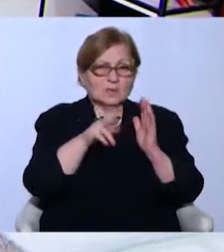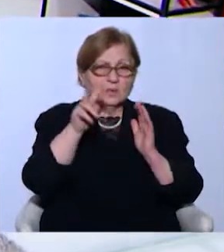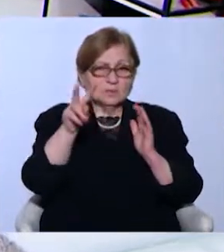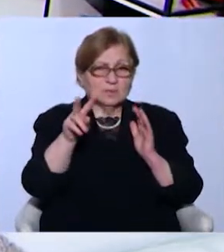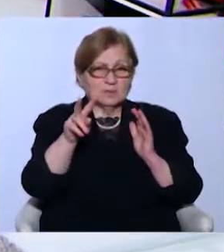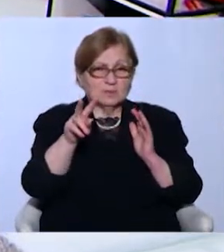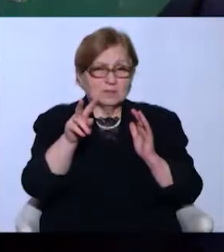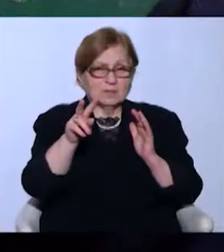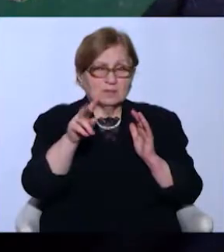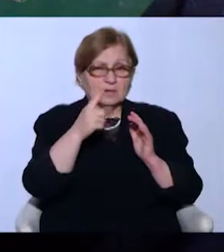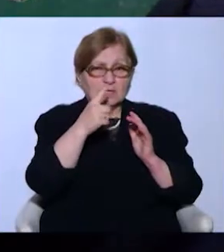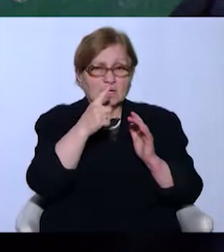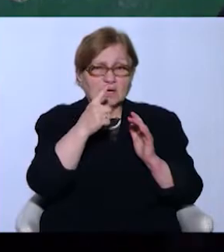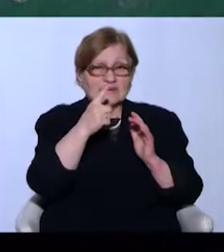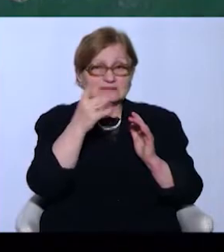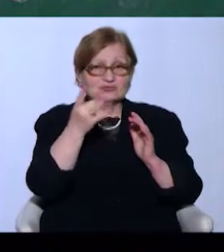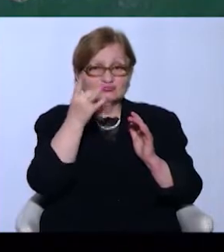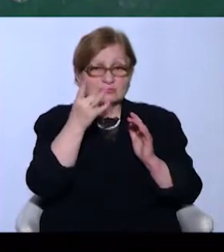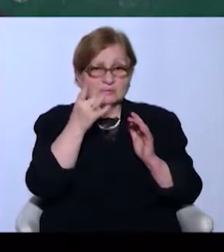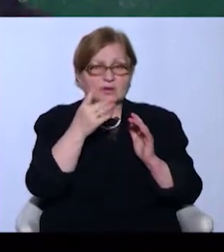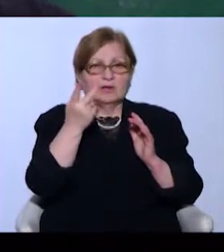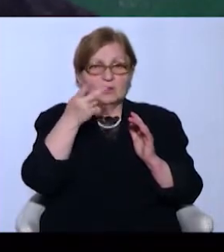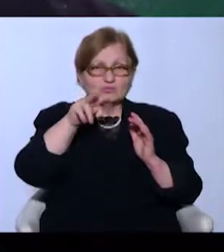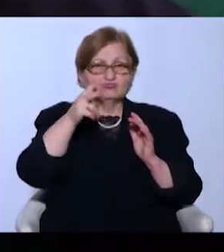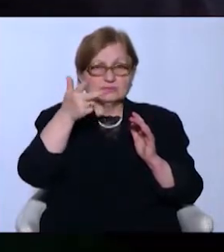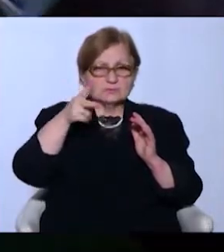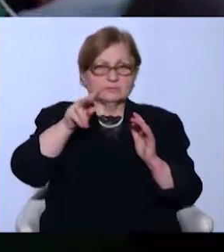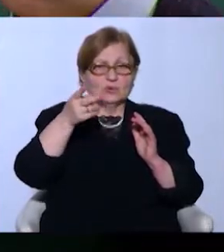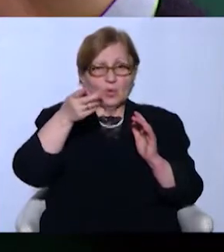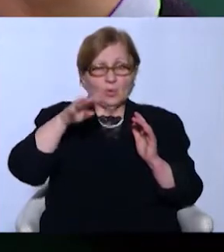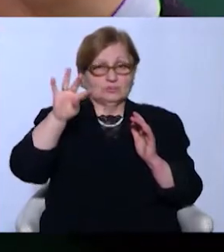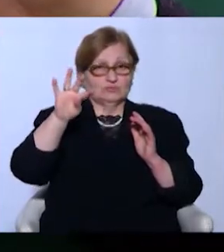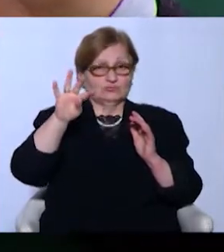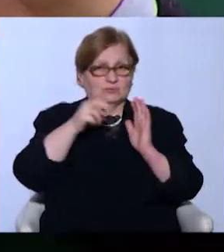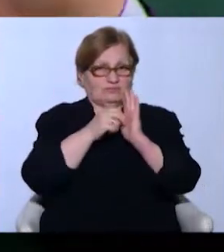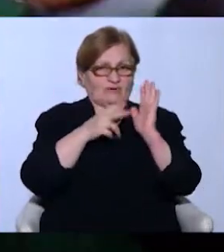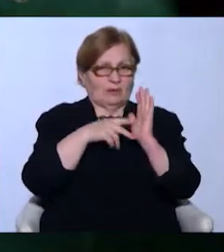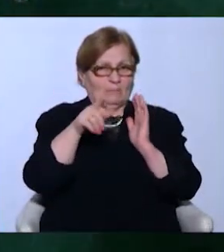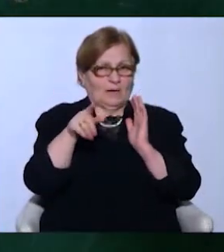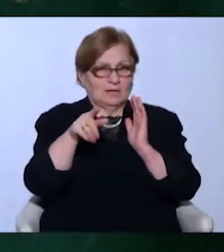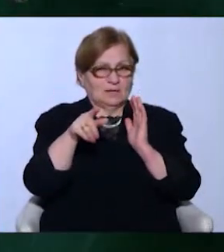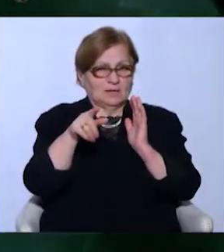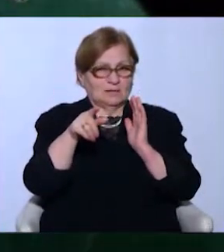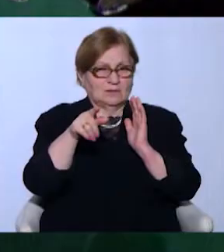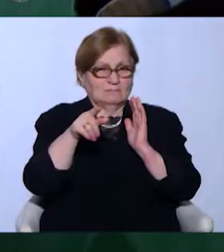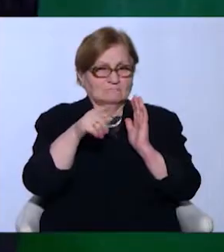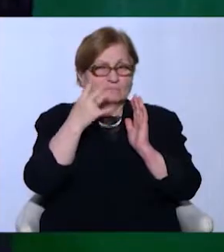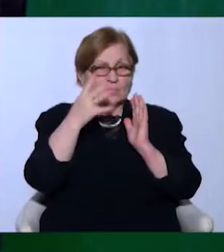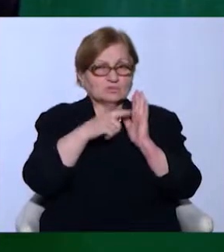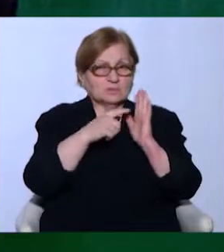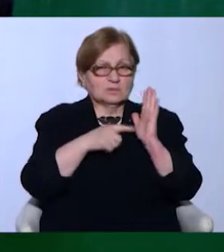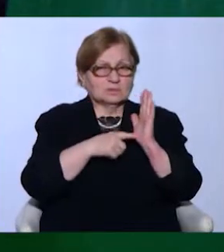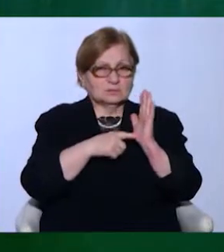იყო, ერთხელ 18, 2ჯერ 18, 3ჯერ 18, 4ჯერ 18. 4-ს თუ გამრავლებ